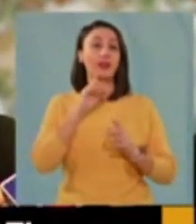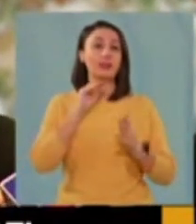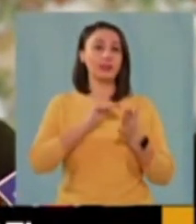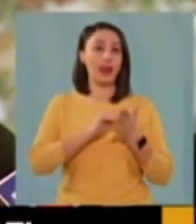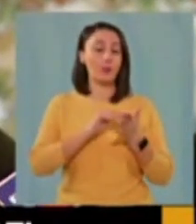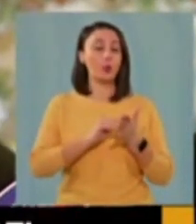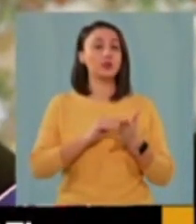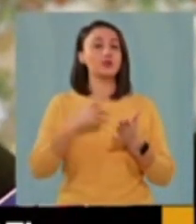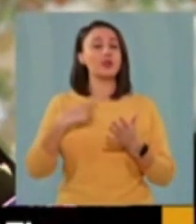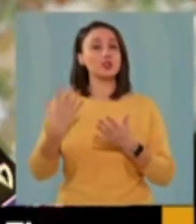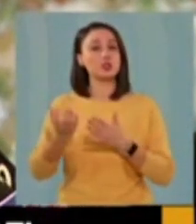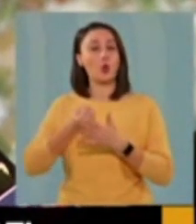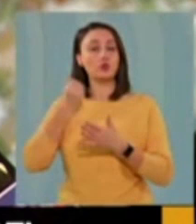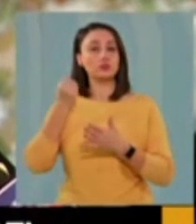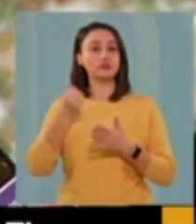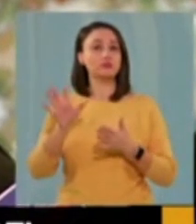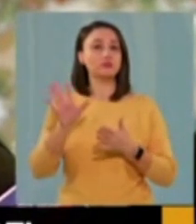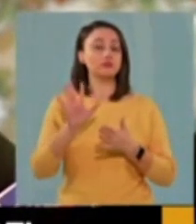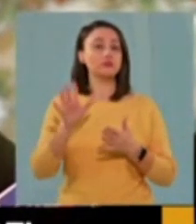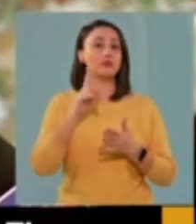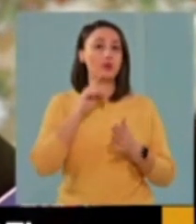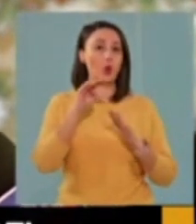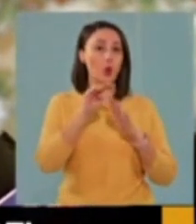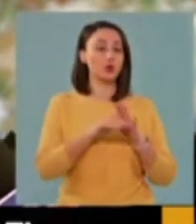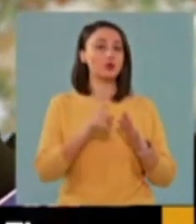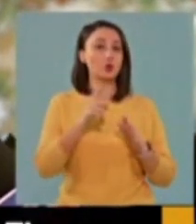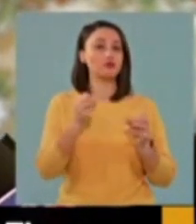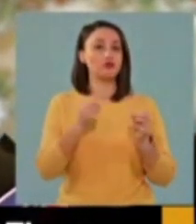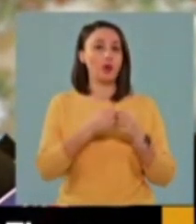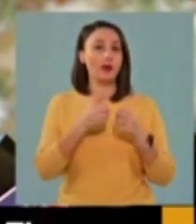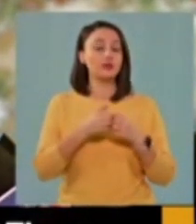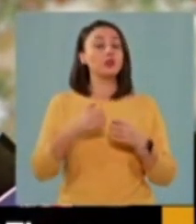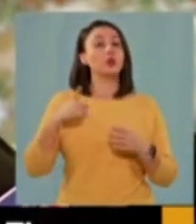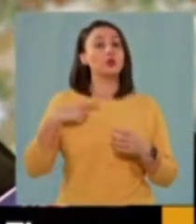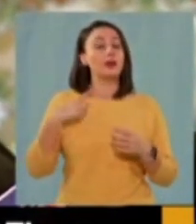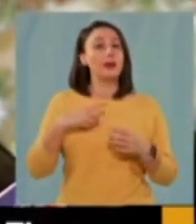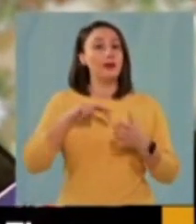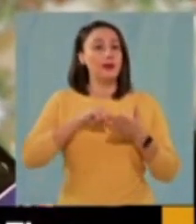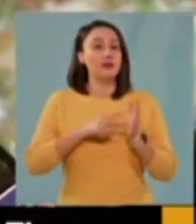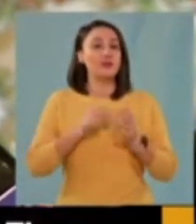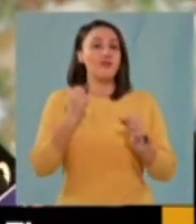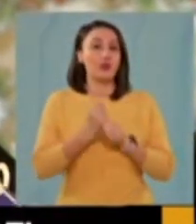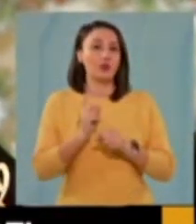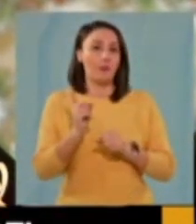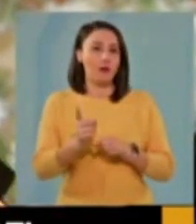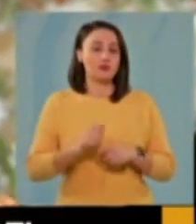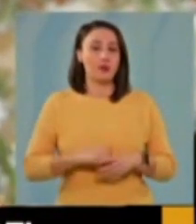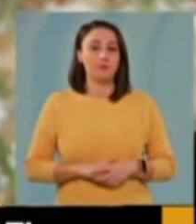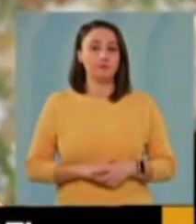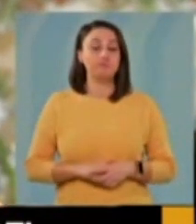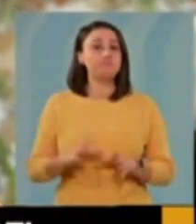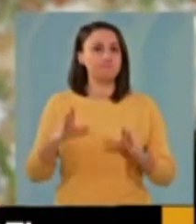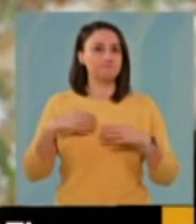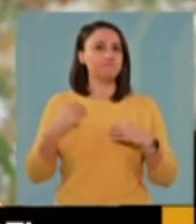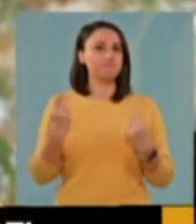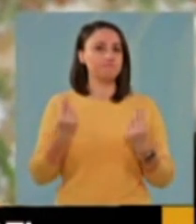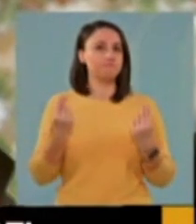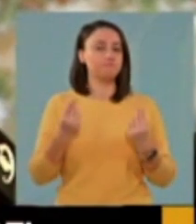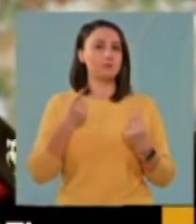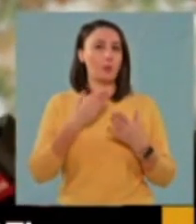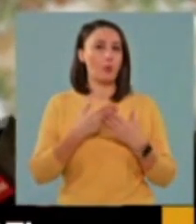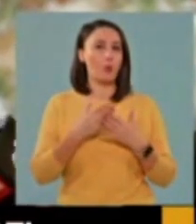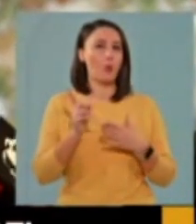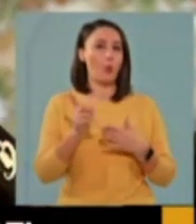nevoie să fie extrași din teritoriu în condițiile unui conflict, suntem pregătiți să facem asta. Am primit până acum vreo solicitare în acest